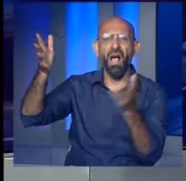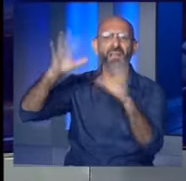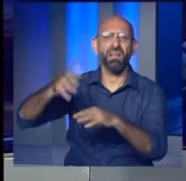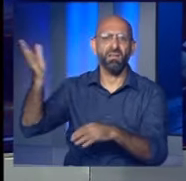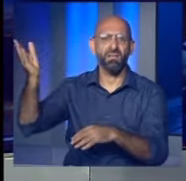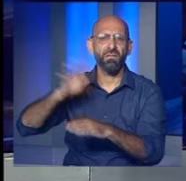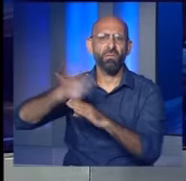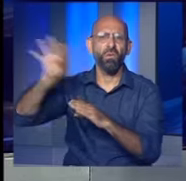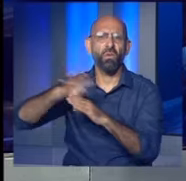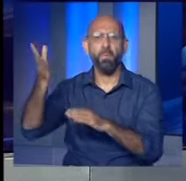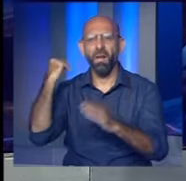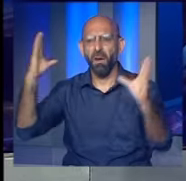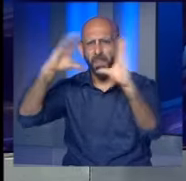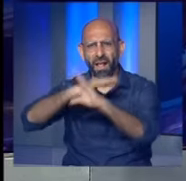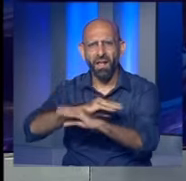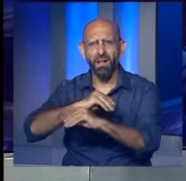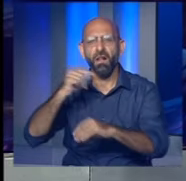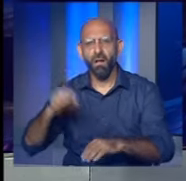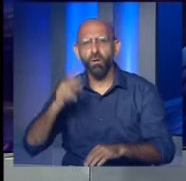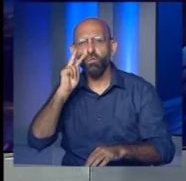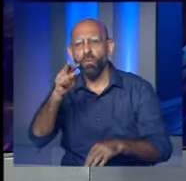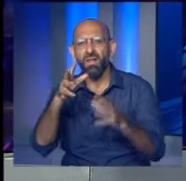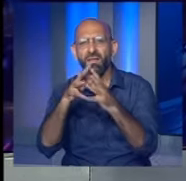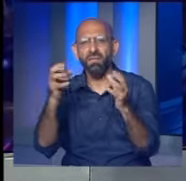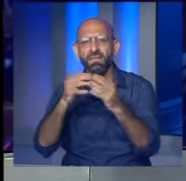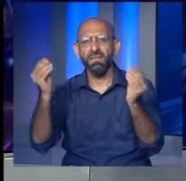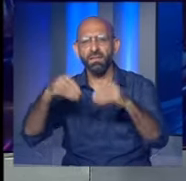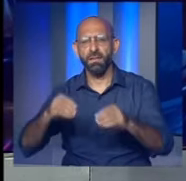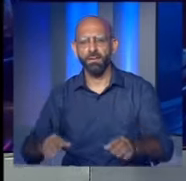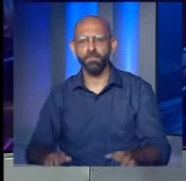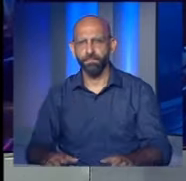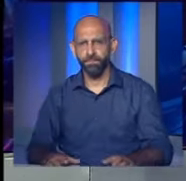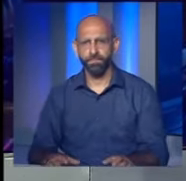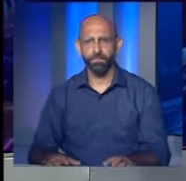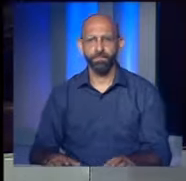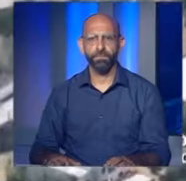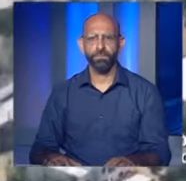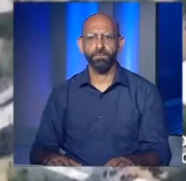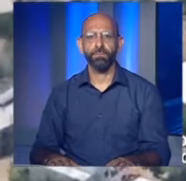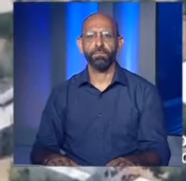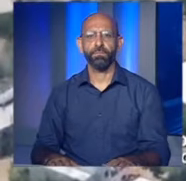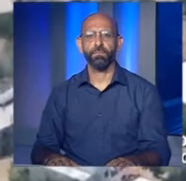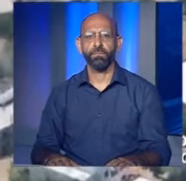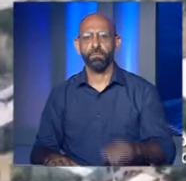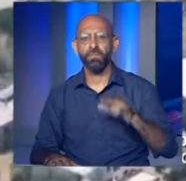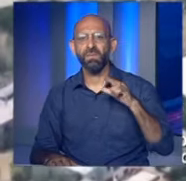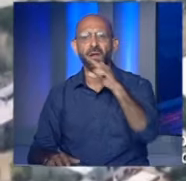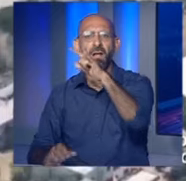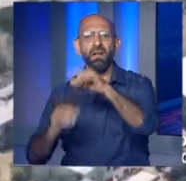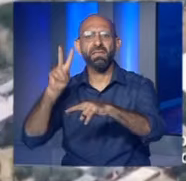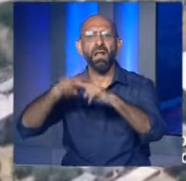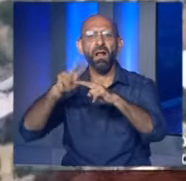اخرها لمرابط اسرائيليه في خربه ماعر ولموقع رويسه الارن مساء اليوم الطيران